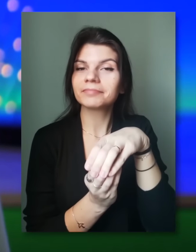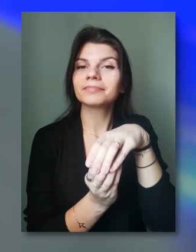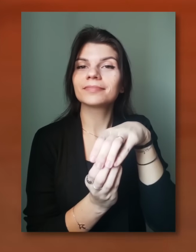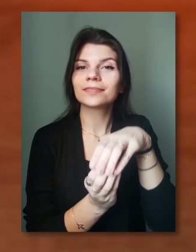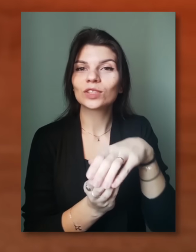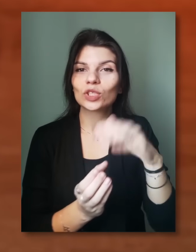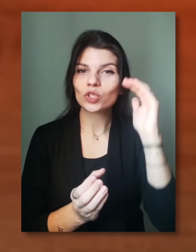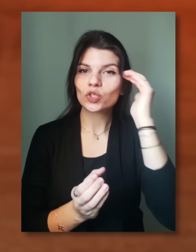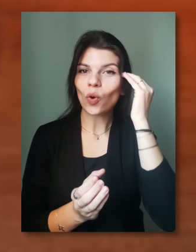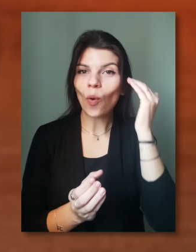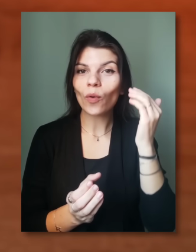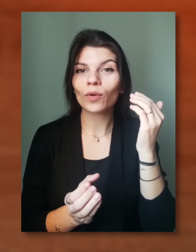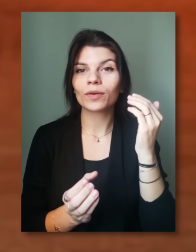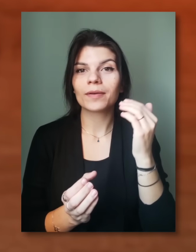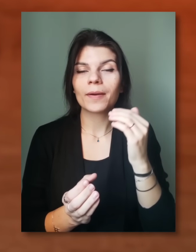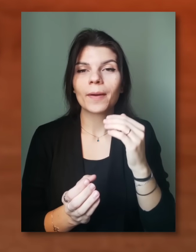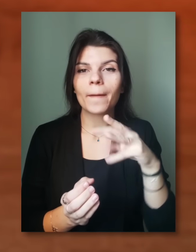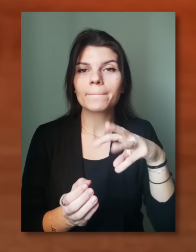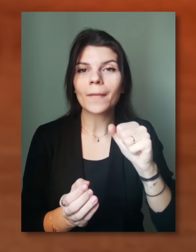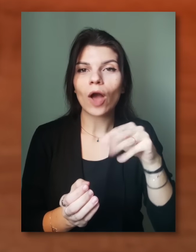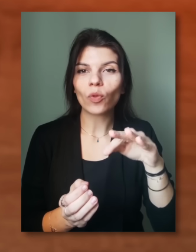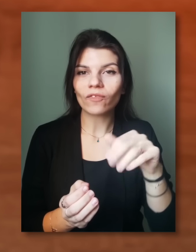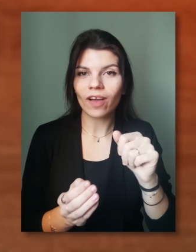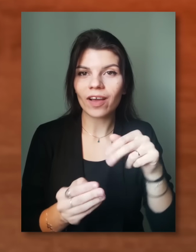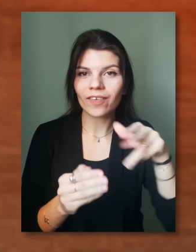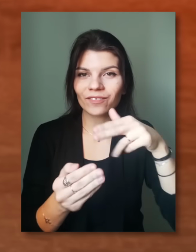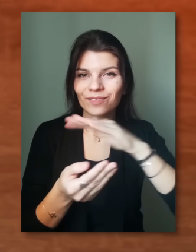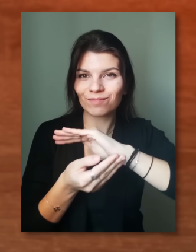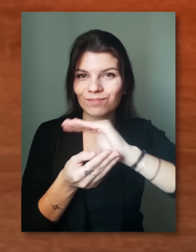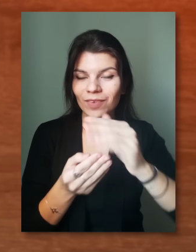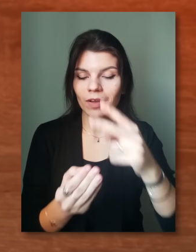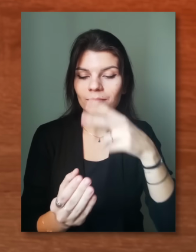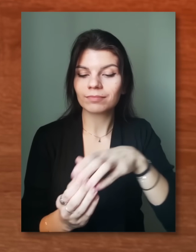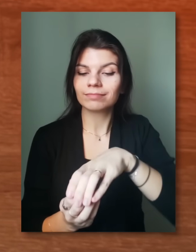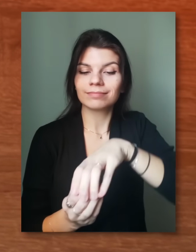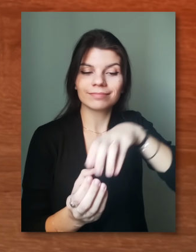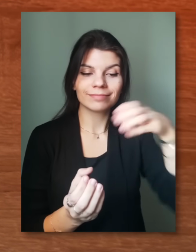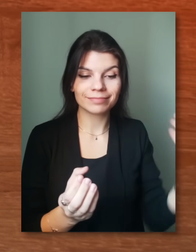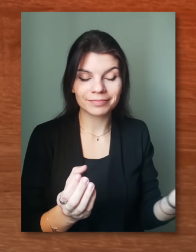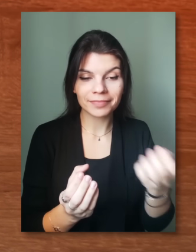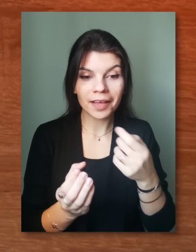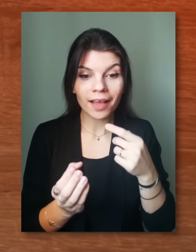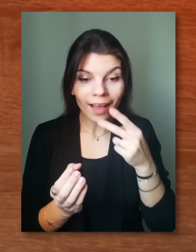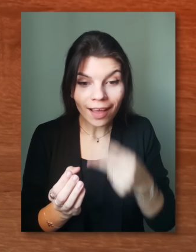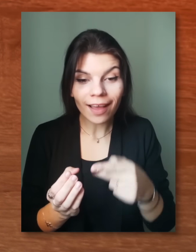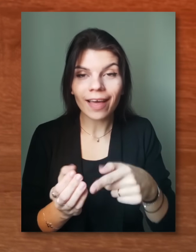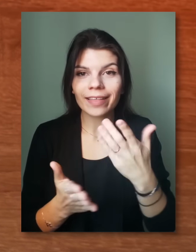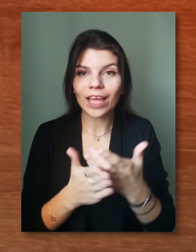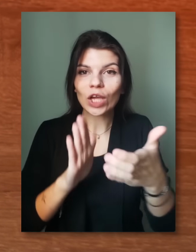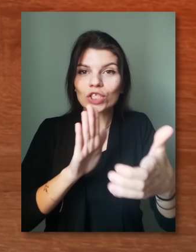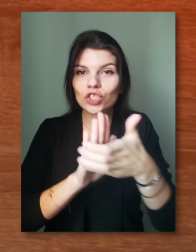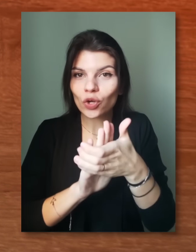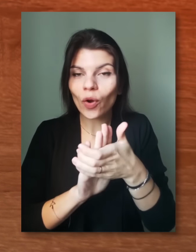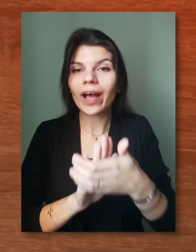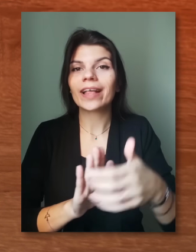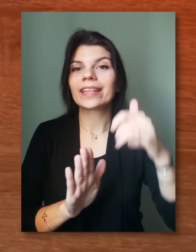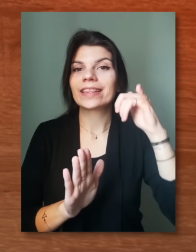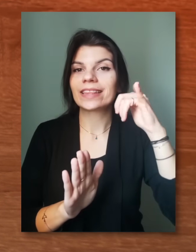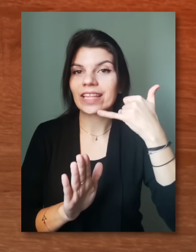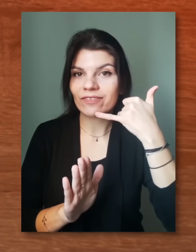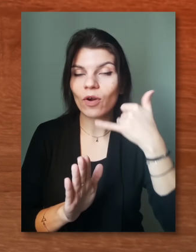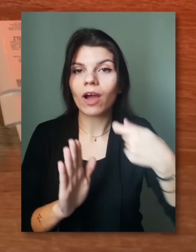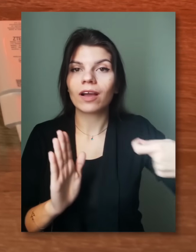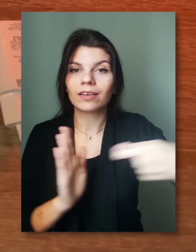якніхтоінший.Коробкапофарбована вматовийчорнийколір;Усерединіви знайдетезахиснийчохол,